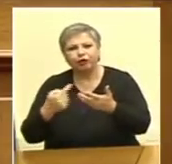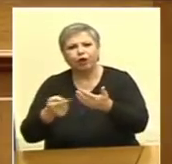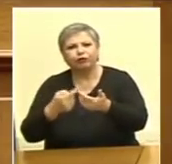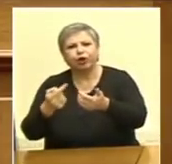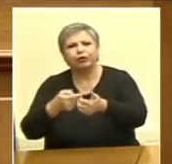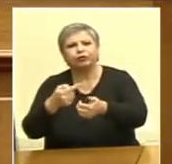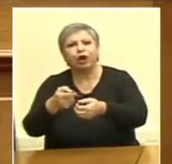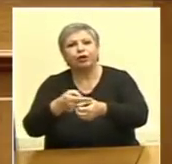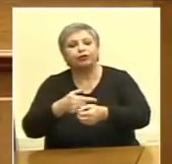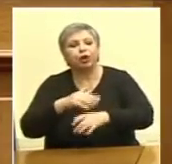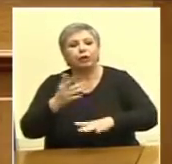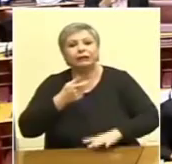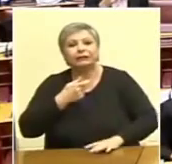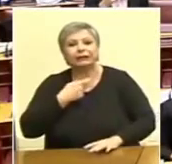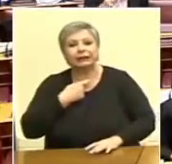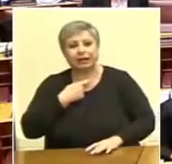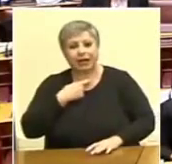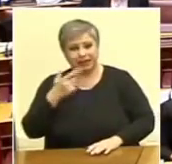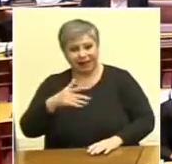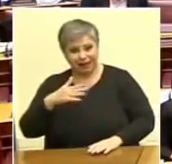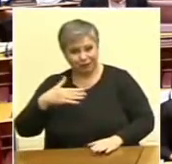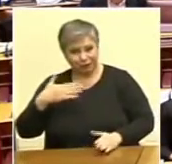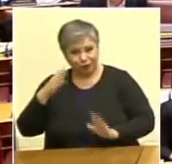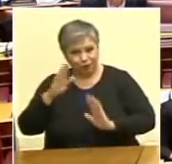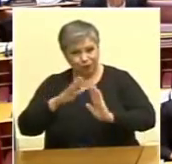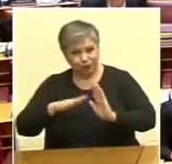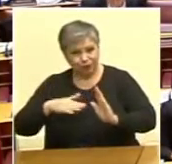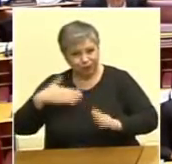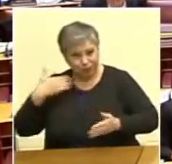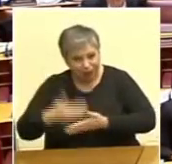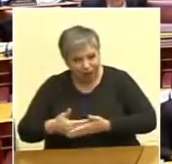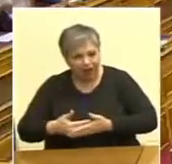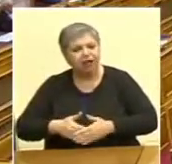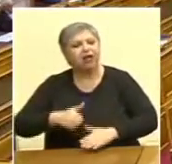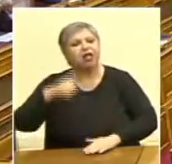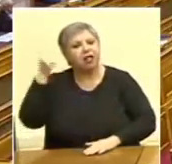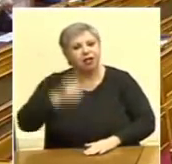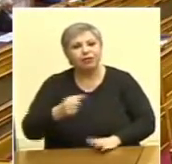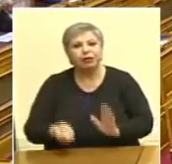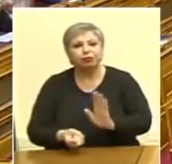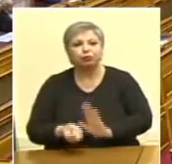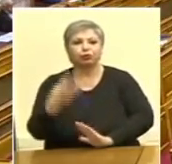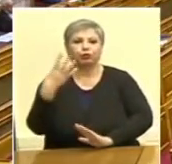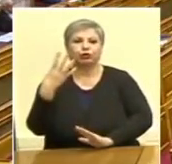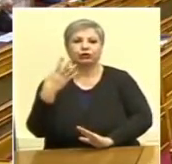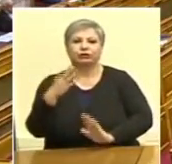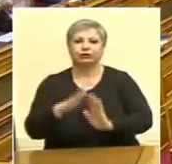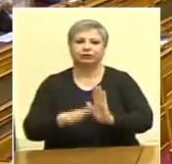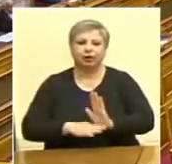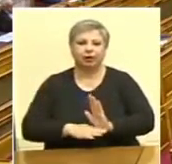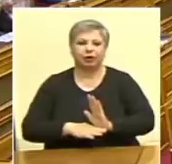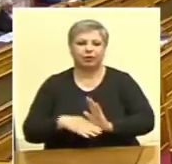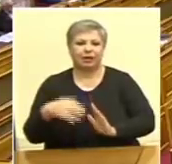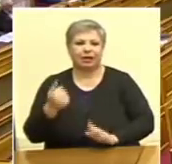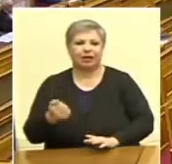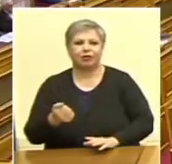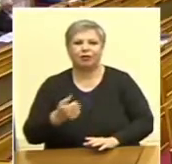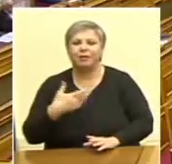τη λήξη του προγράμματος να μπουν οι βάσεις της νέας εποχής. Είχαμε